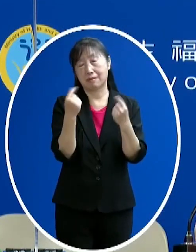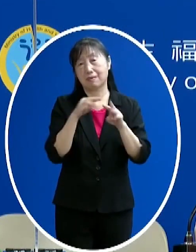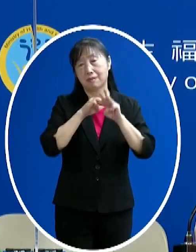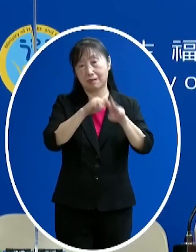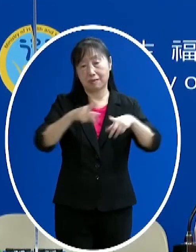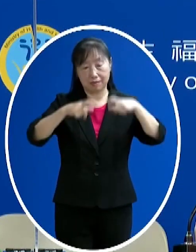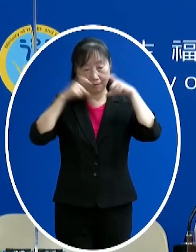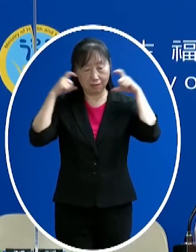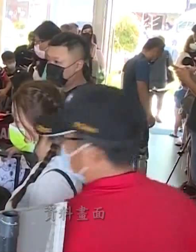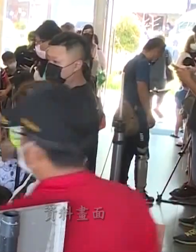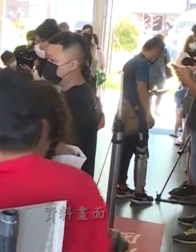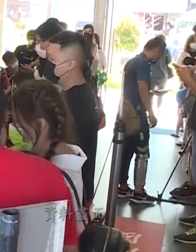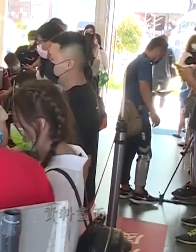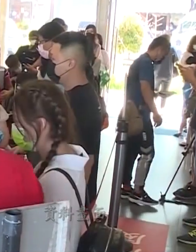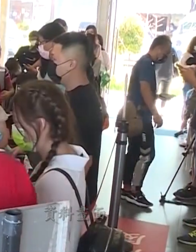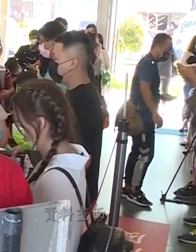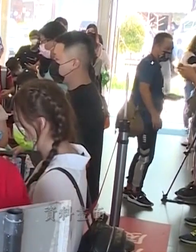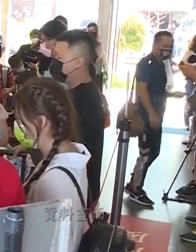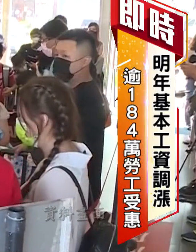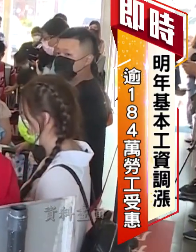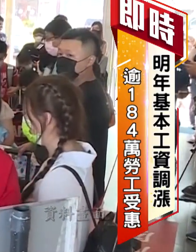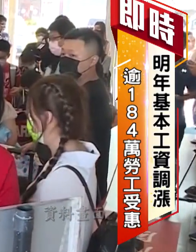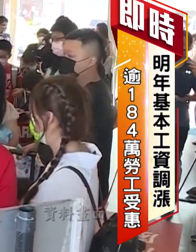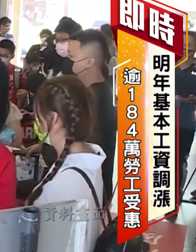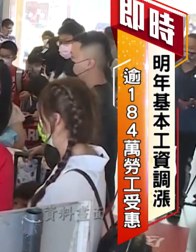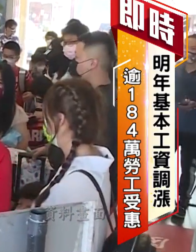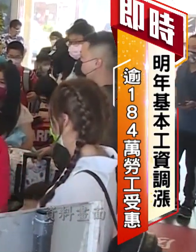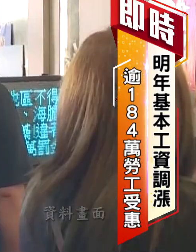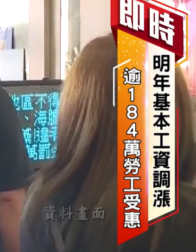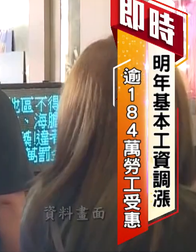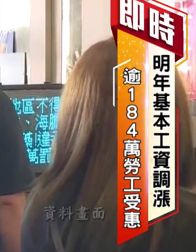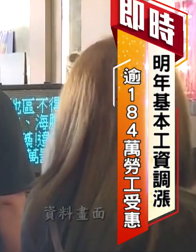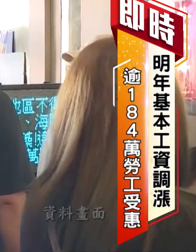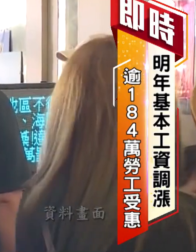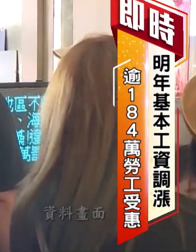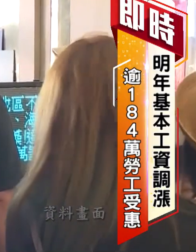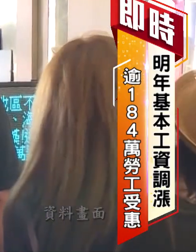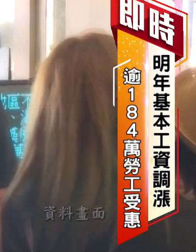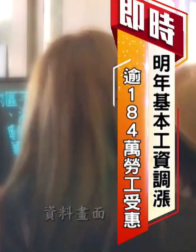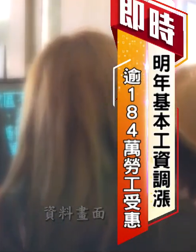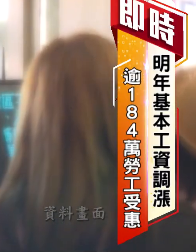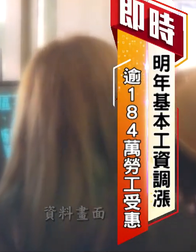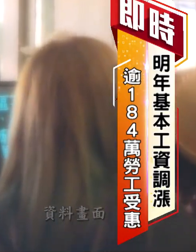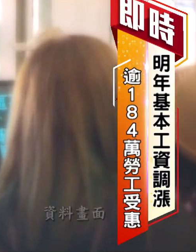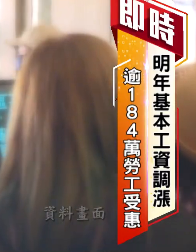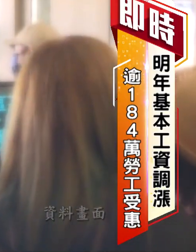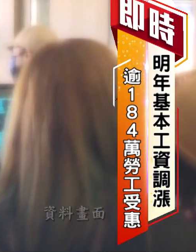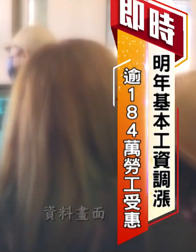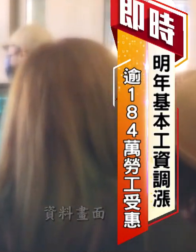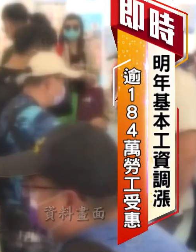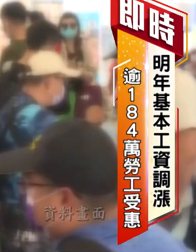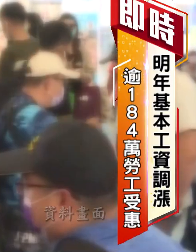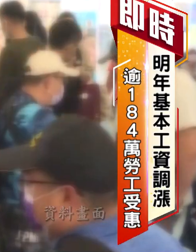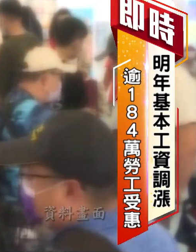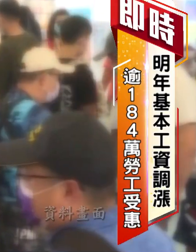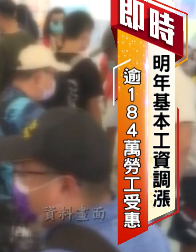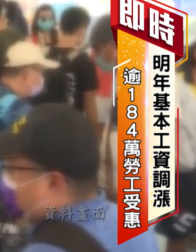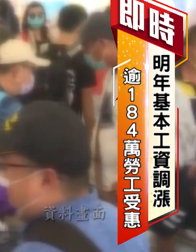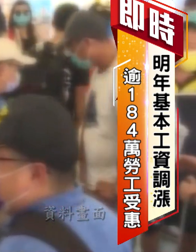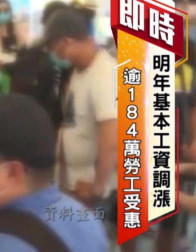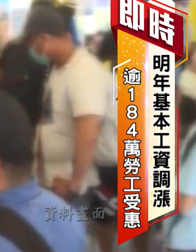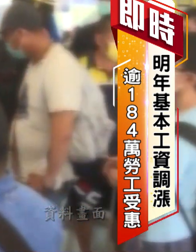要全程佩戴口罩。 再三叮咛，就怕中秋聚会成为病毒温床，因为9月1号本土新增